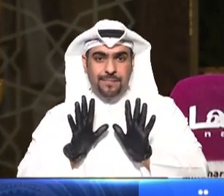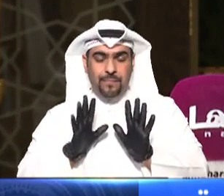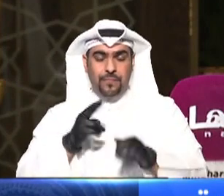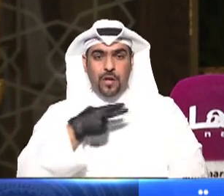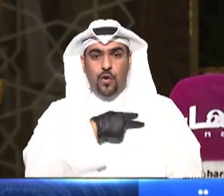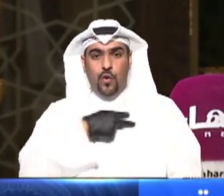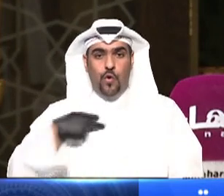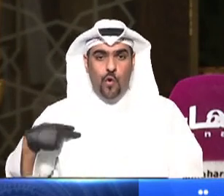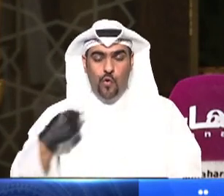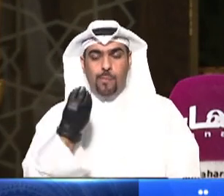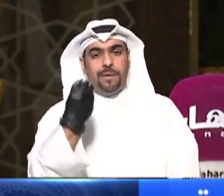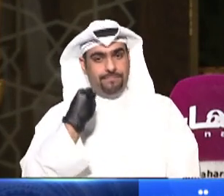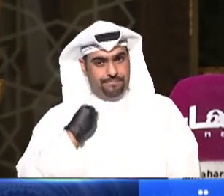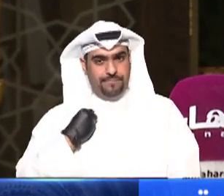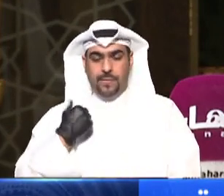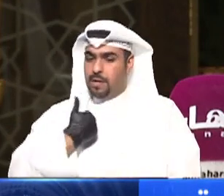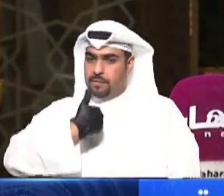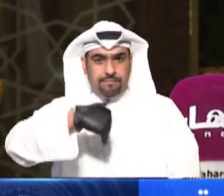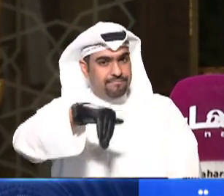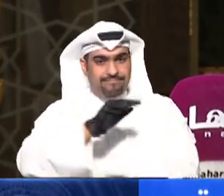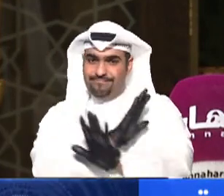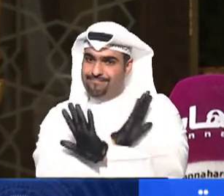تحضر، وبالتالي سأرفع الجلسة،